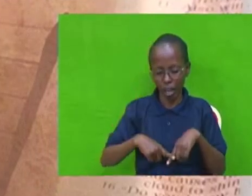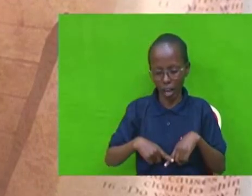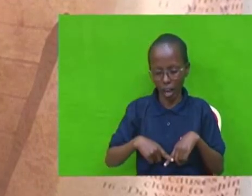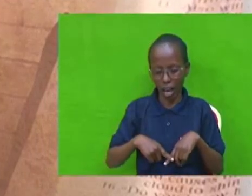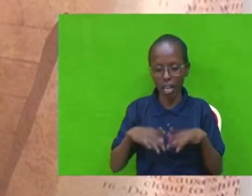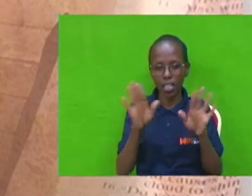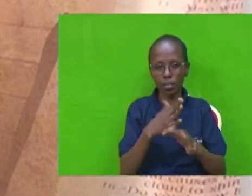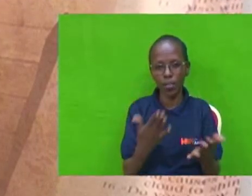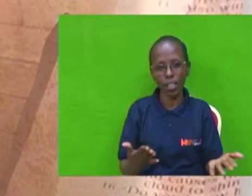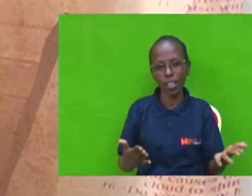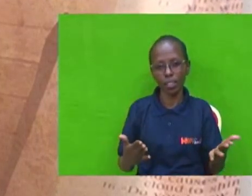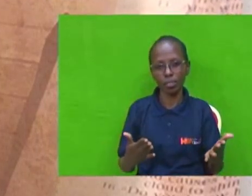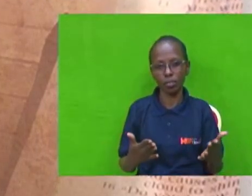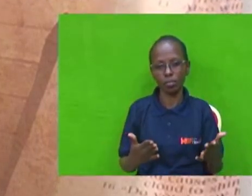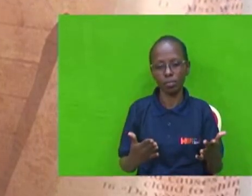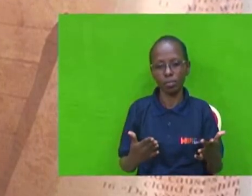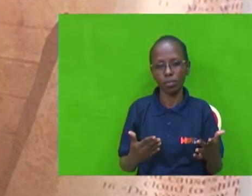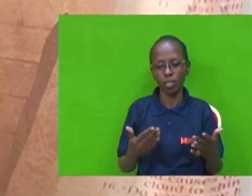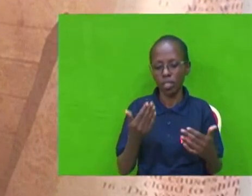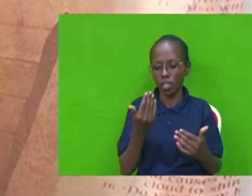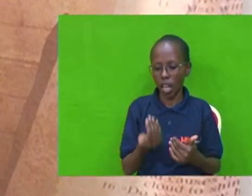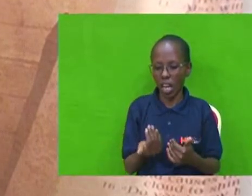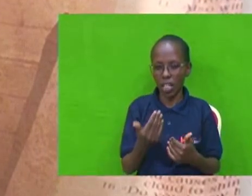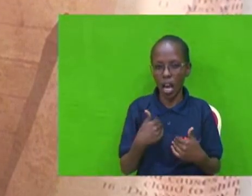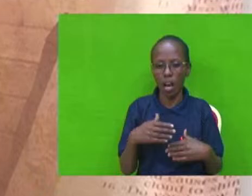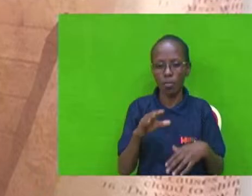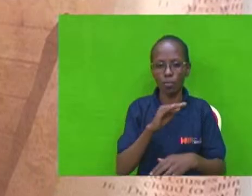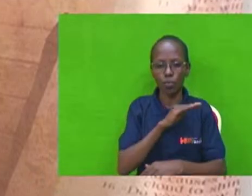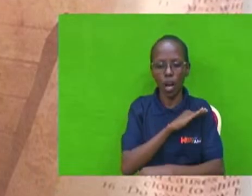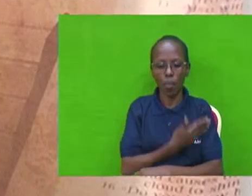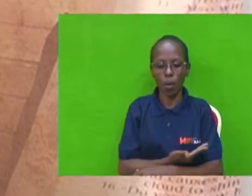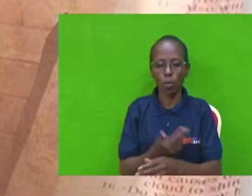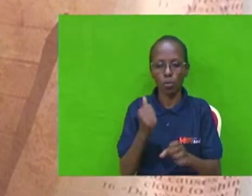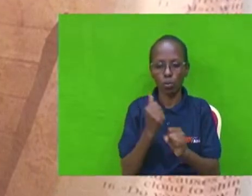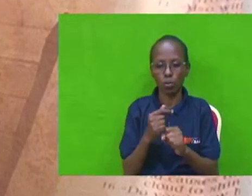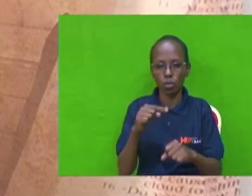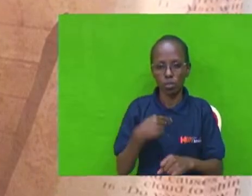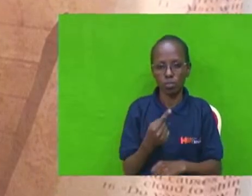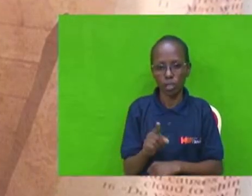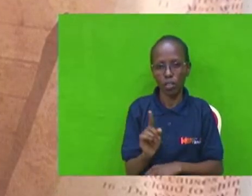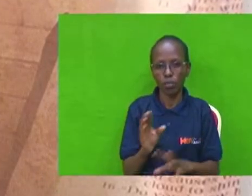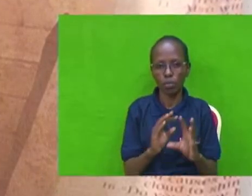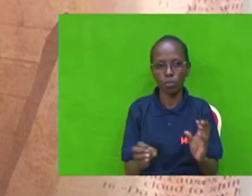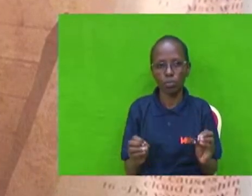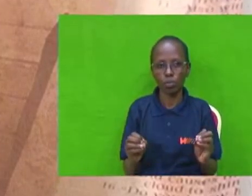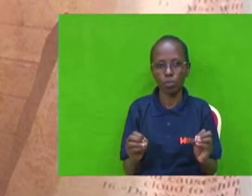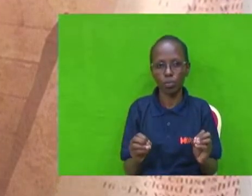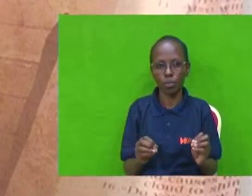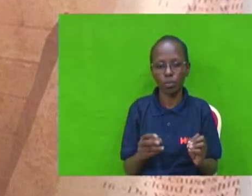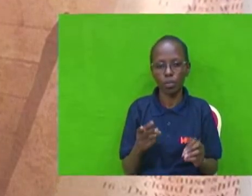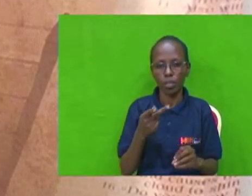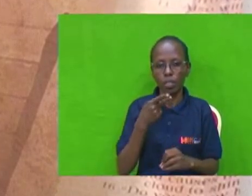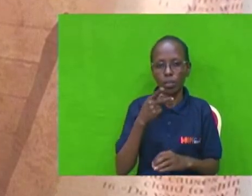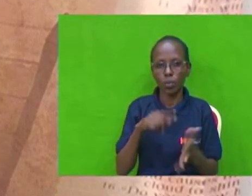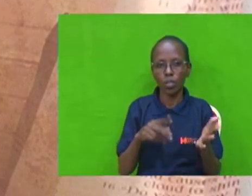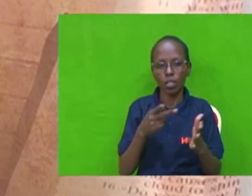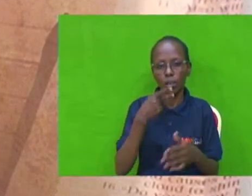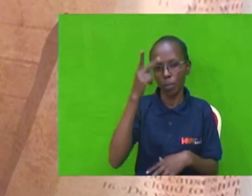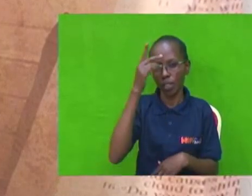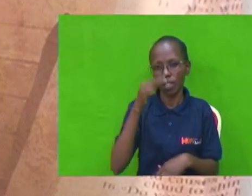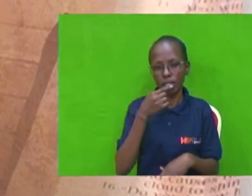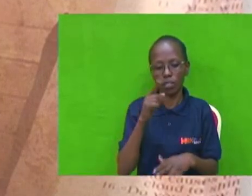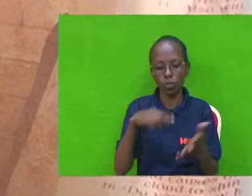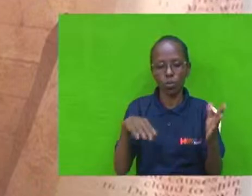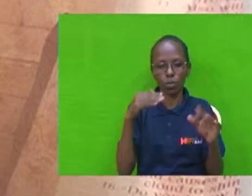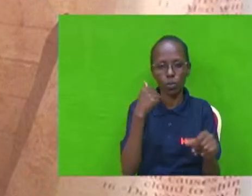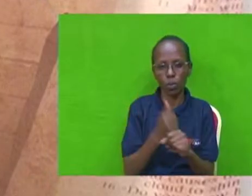kitu. Mtoto hana nguvu ile ya kujifanyia mambo yake. Kweli. Anategemea chenye mzazi atamwambia ndicho atakachofanya.